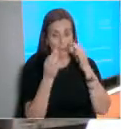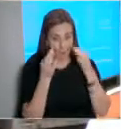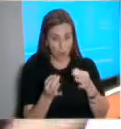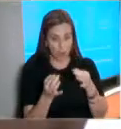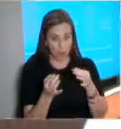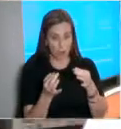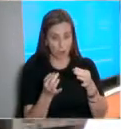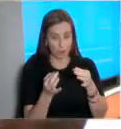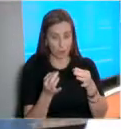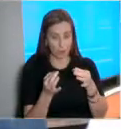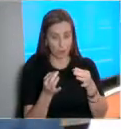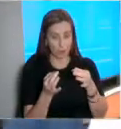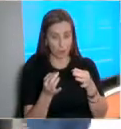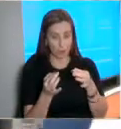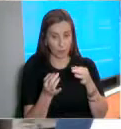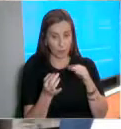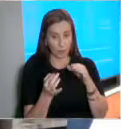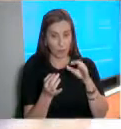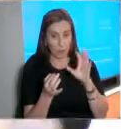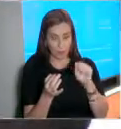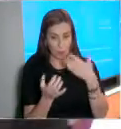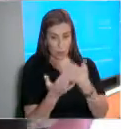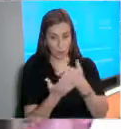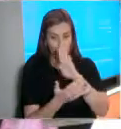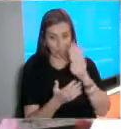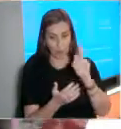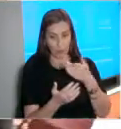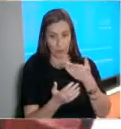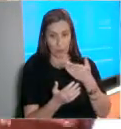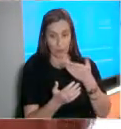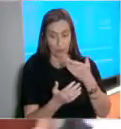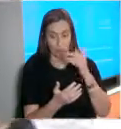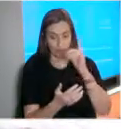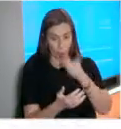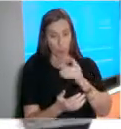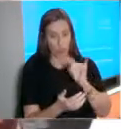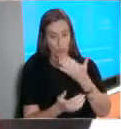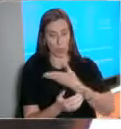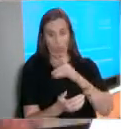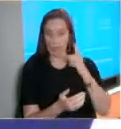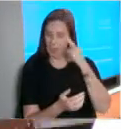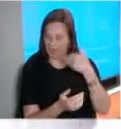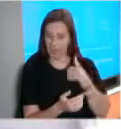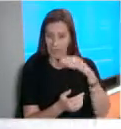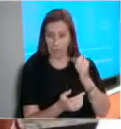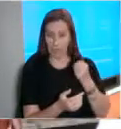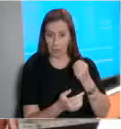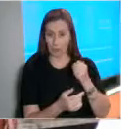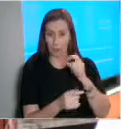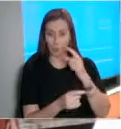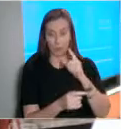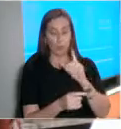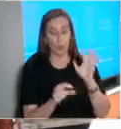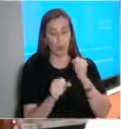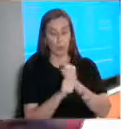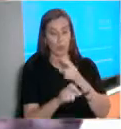לאחד, אם יהיה שם העובדות שנתניהו צריך לקבל בראש, יקבל. אבל הערכה שלי, אם הוא יצמד למה שהוא